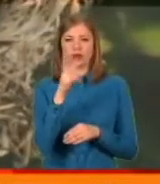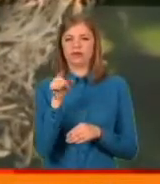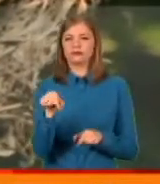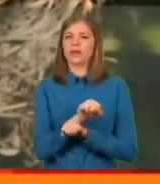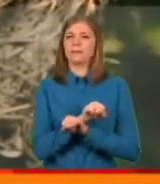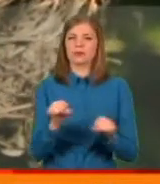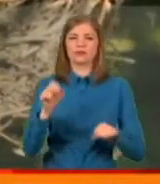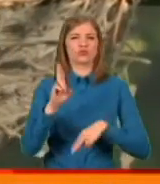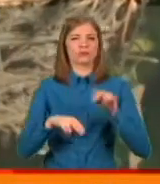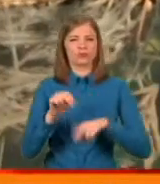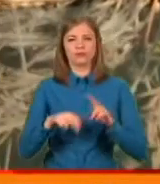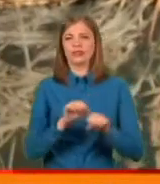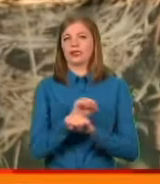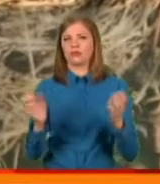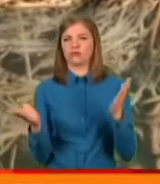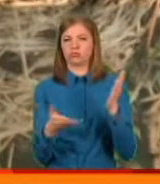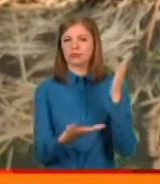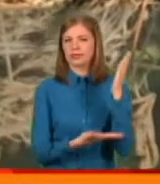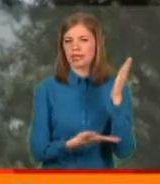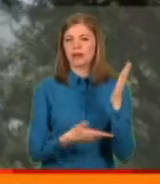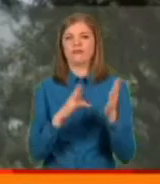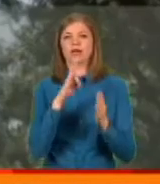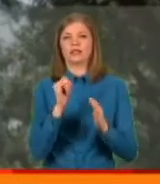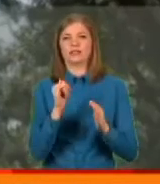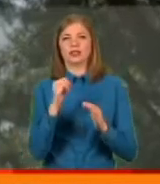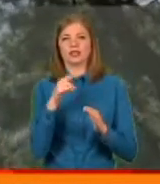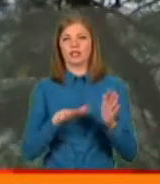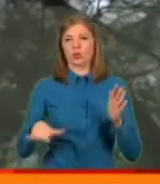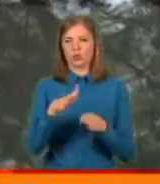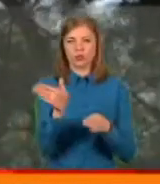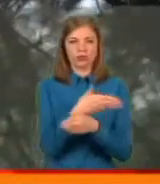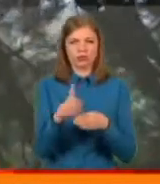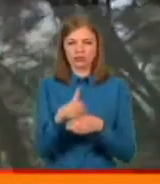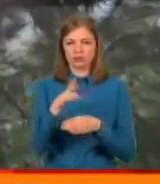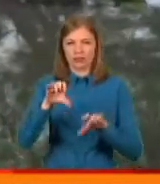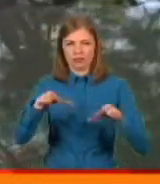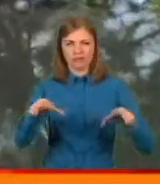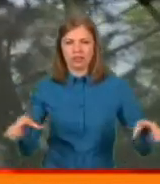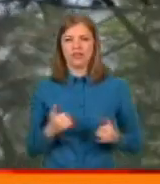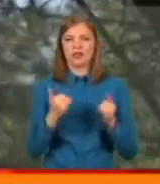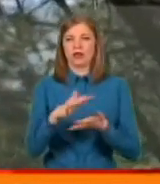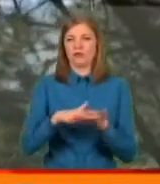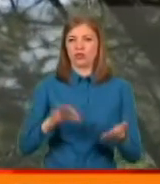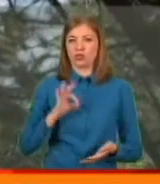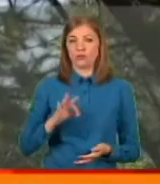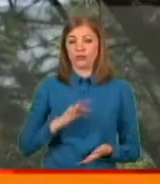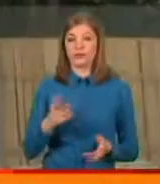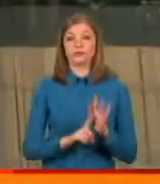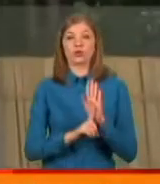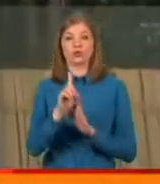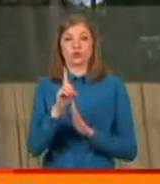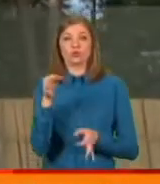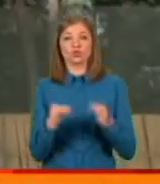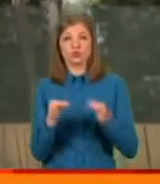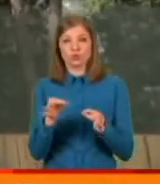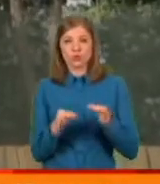не можна ані будувати, ані вирубувати дерева, ані розрізати територію на окремі клаптики для подальшого використання. Розпочалися